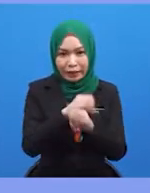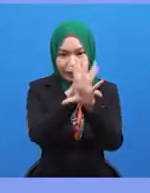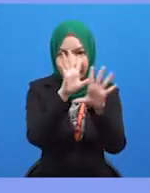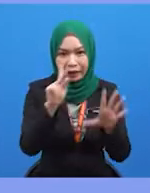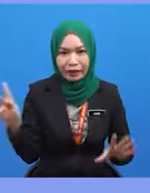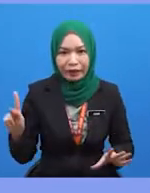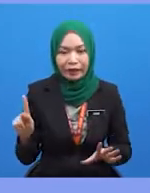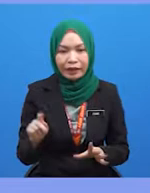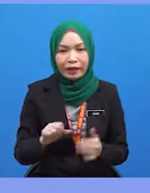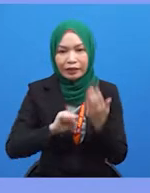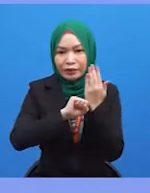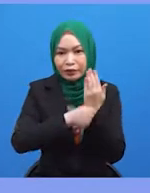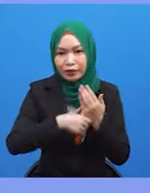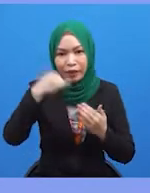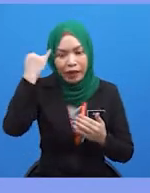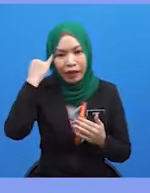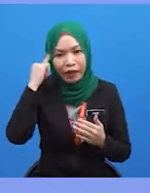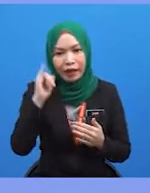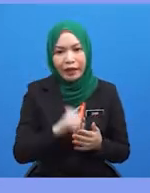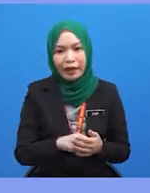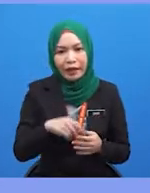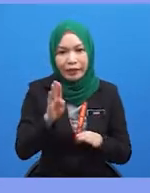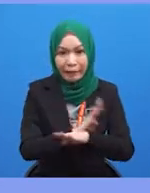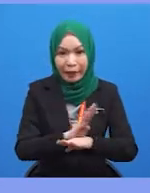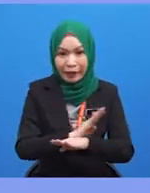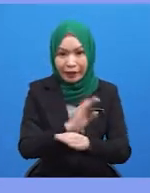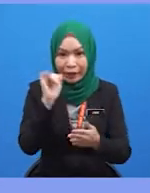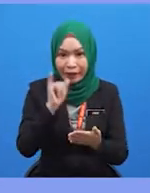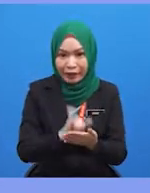terangkan sumber idea perniagaan berikut.